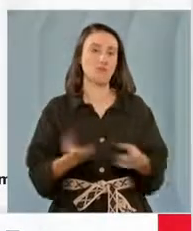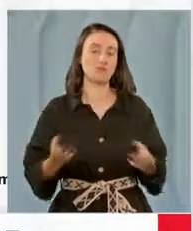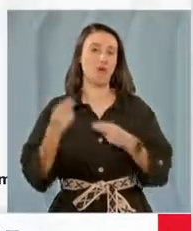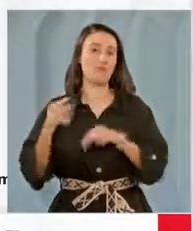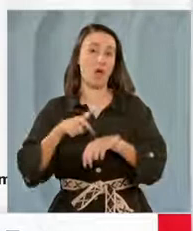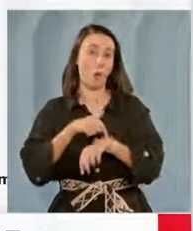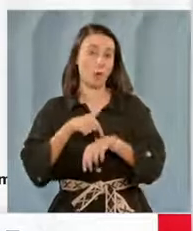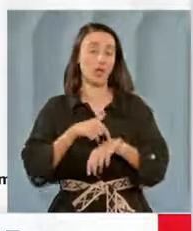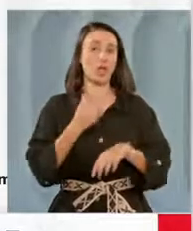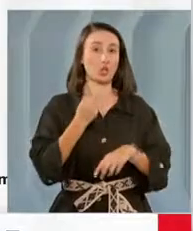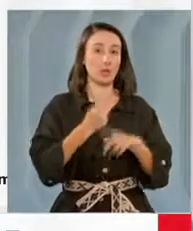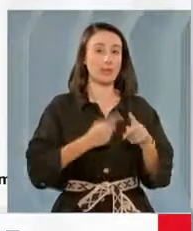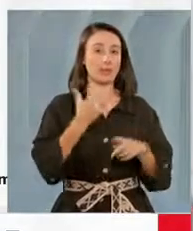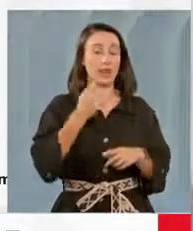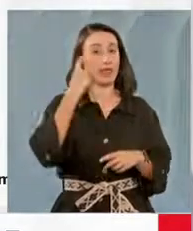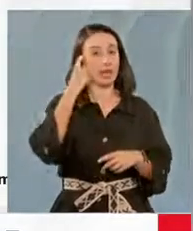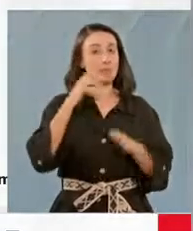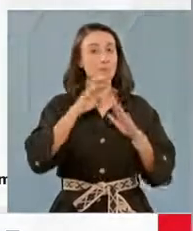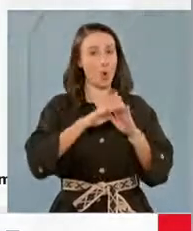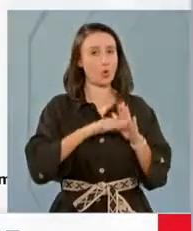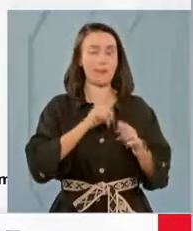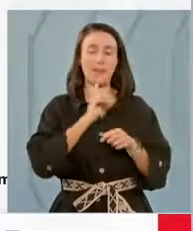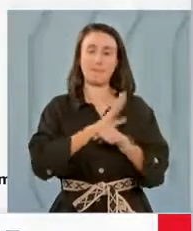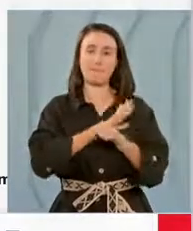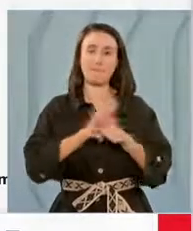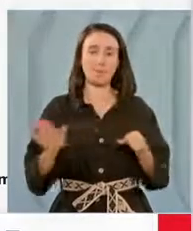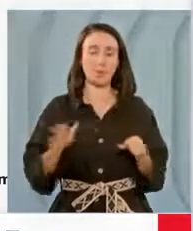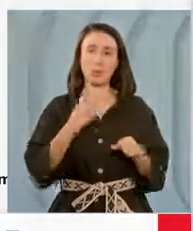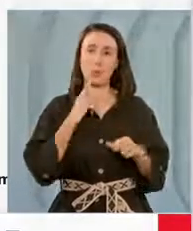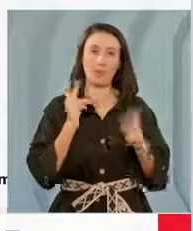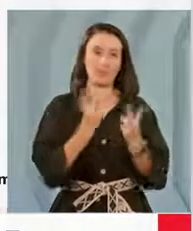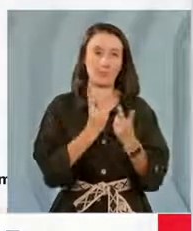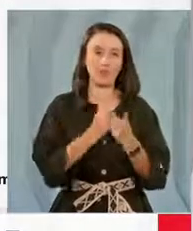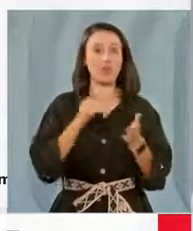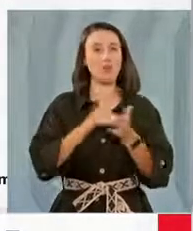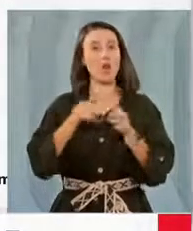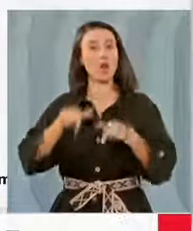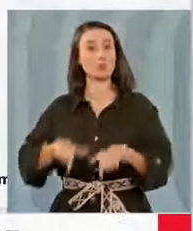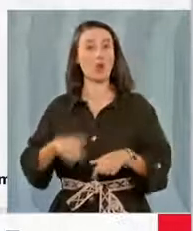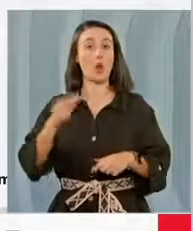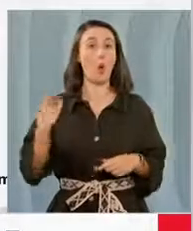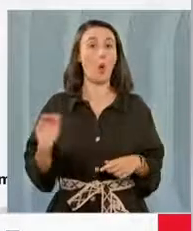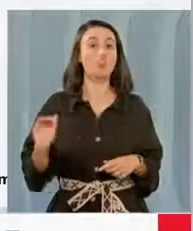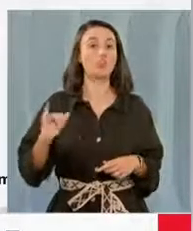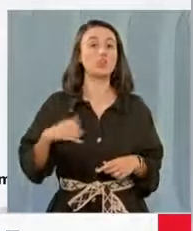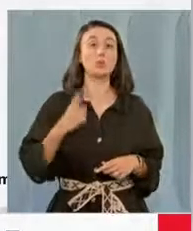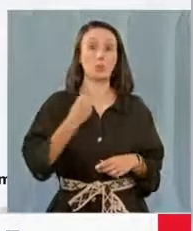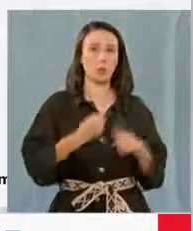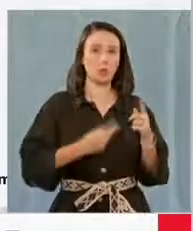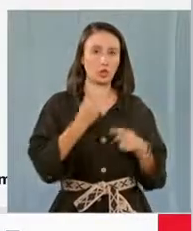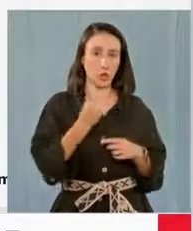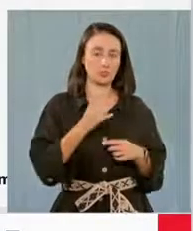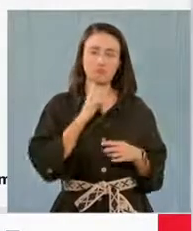orelor. 2 din 3 cred că programa școlară este încărcată sau nu este adaptată nevoilor actuale ale copiilor, iar 1 din 2